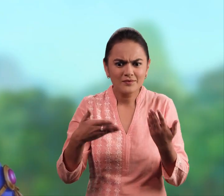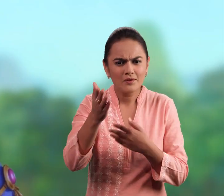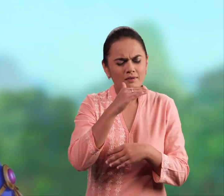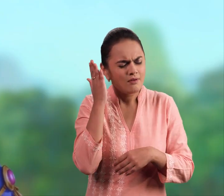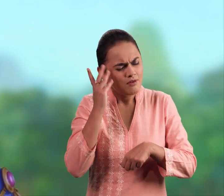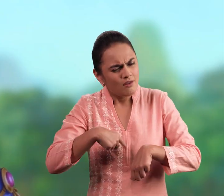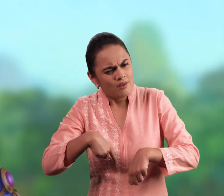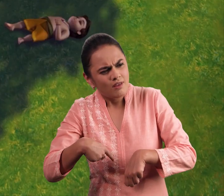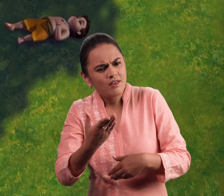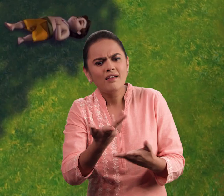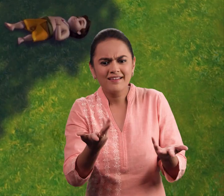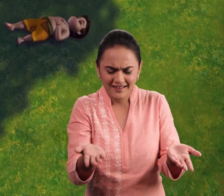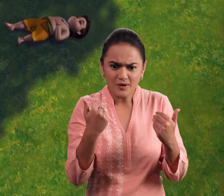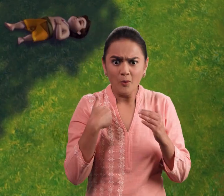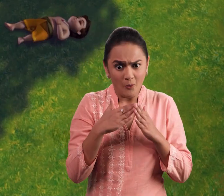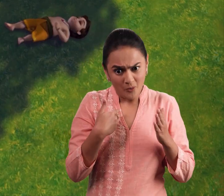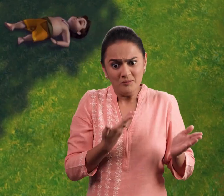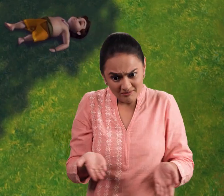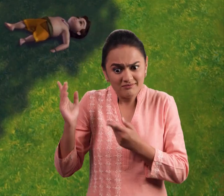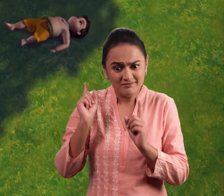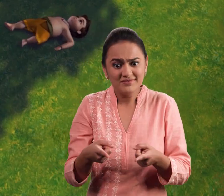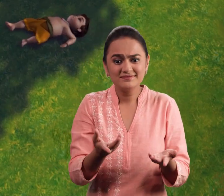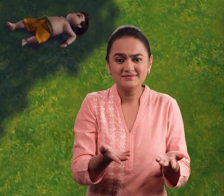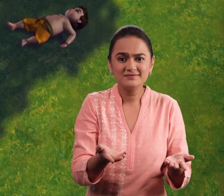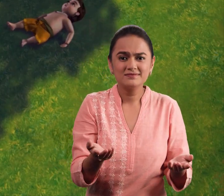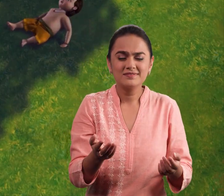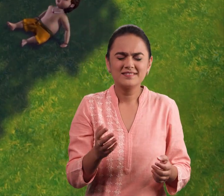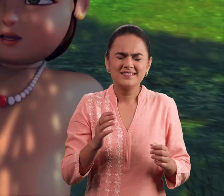कब तक ऐसे सोते रहोगे? घर भी तो जाना है।